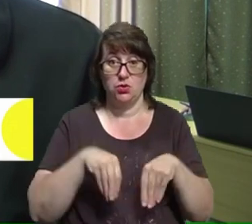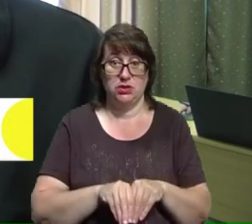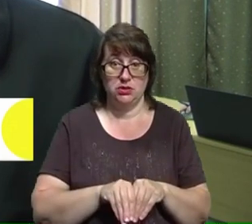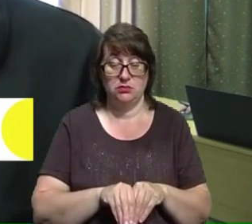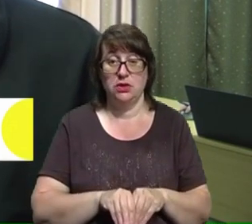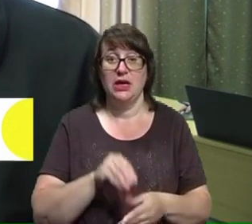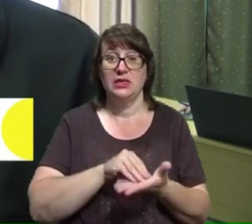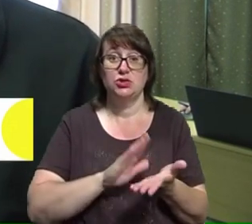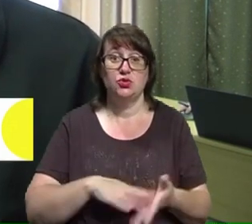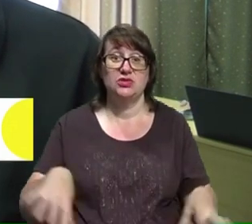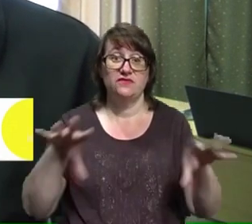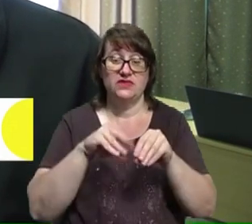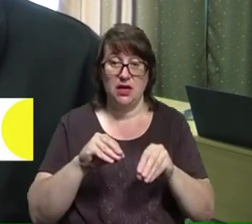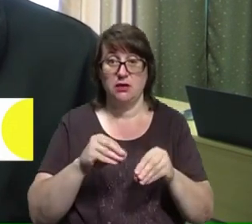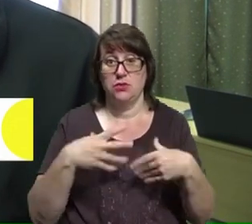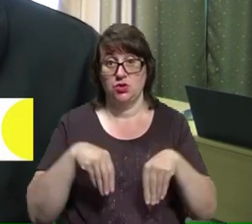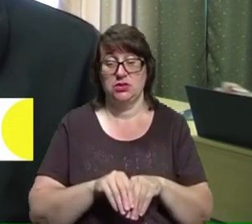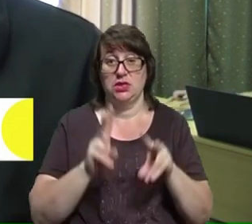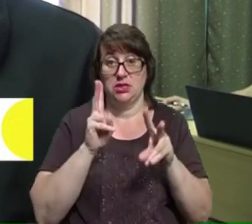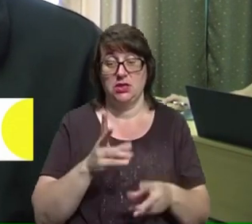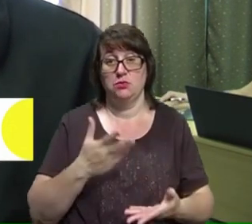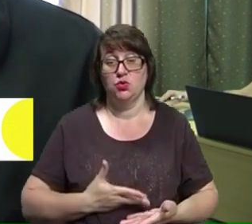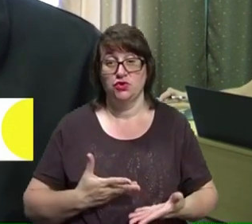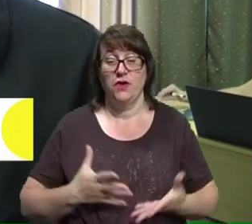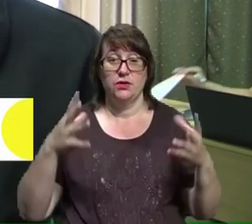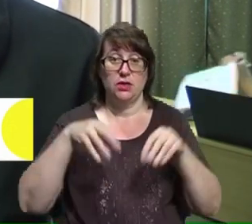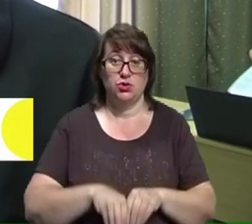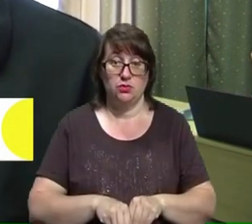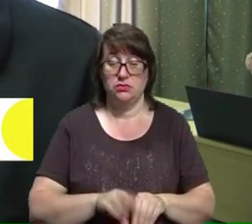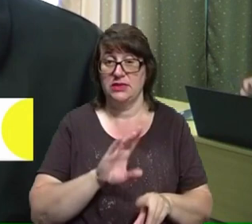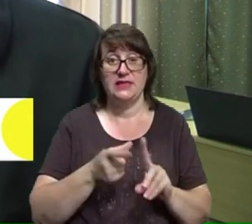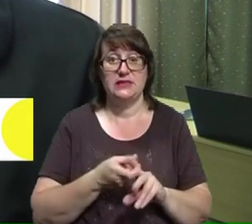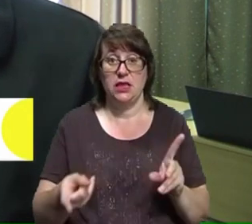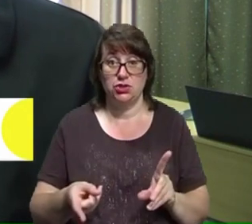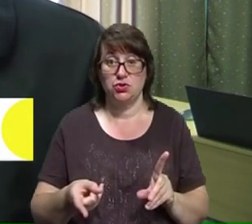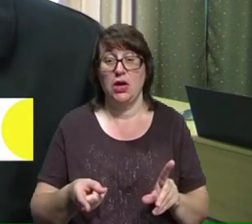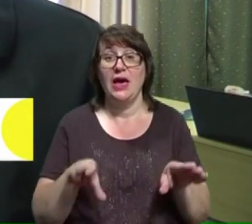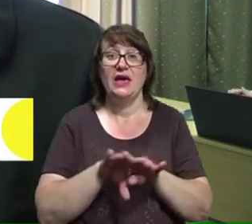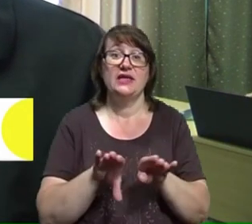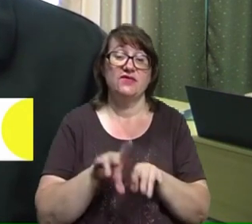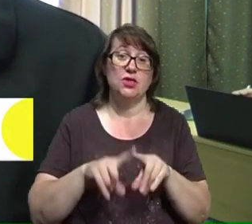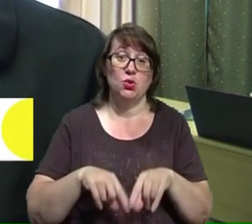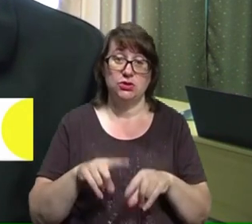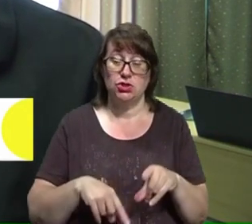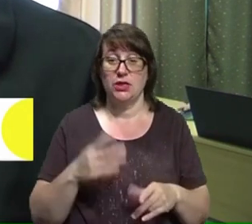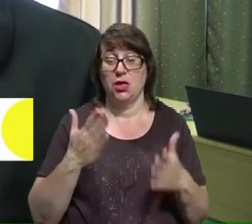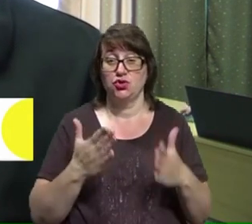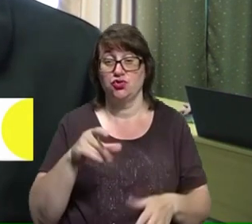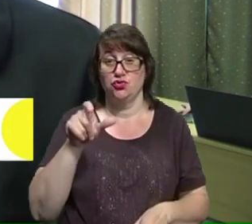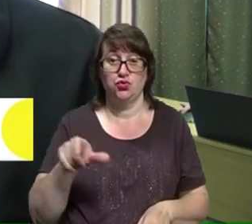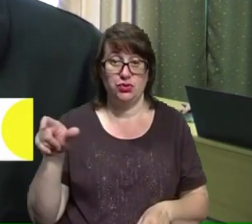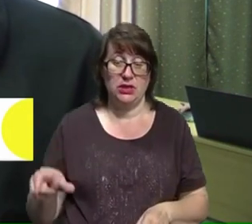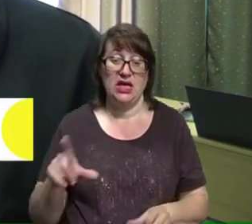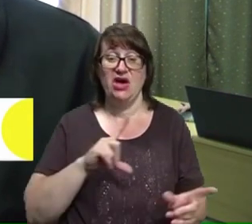тобто всі особи, які проживають разом, незалежно від там рівня спорідненості. Якщо люди виїжджали